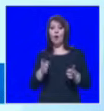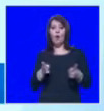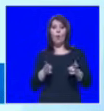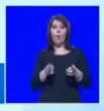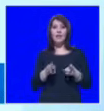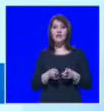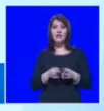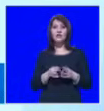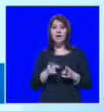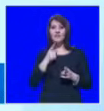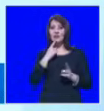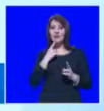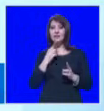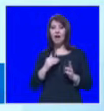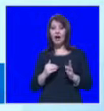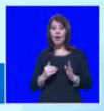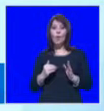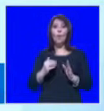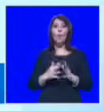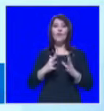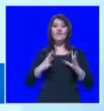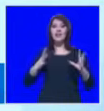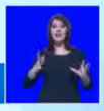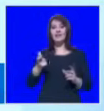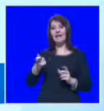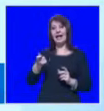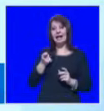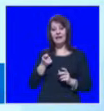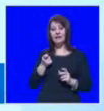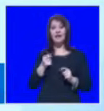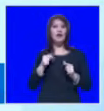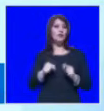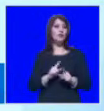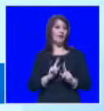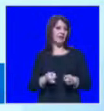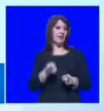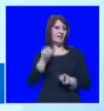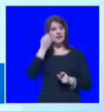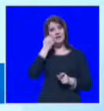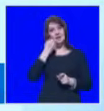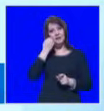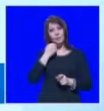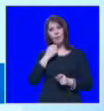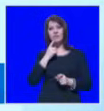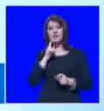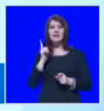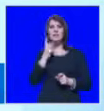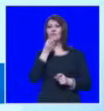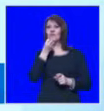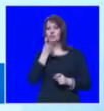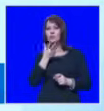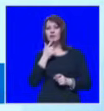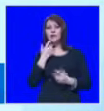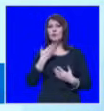на ръста на кредитите, който по принцип не би трябвало да бъде използван, освен в случаи, в които